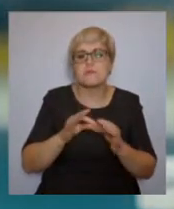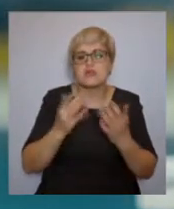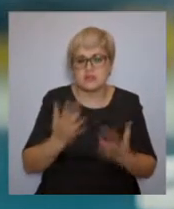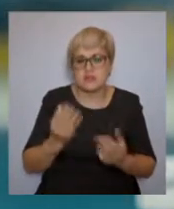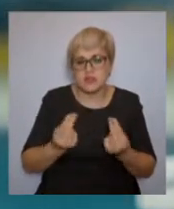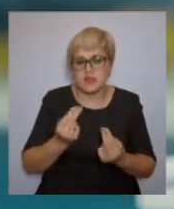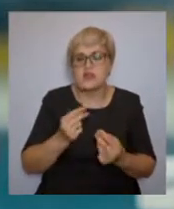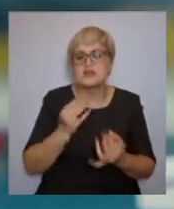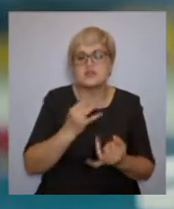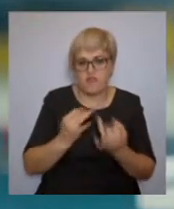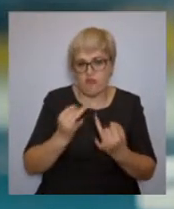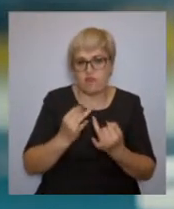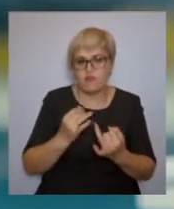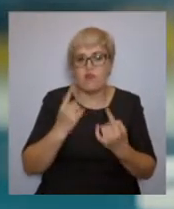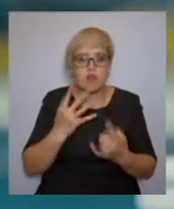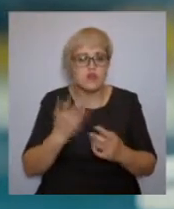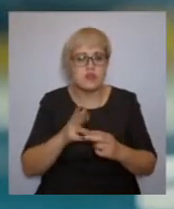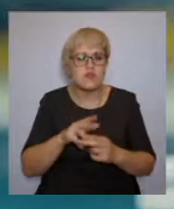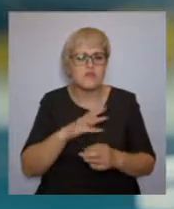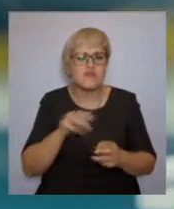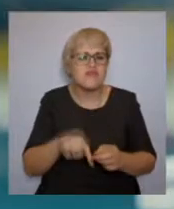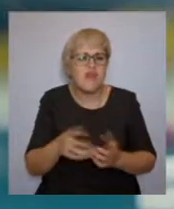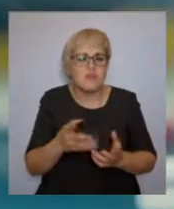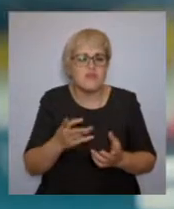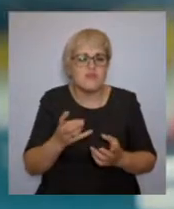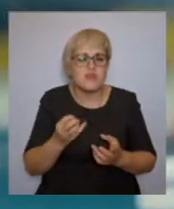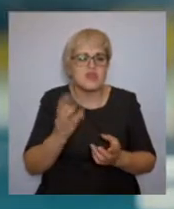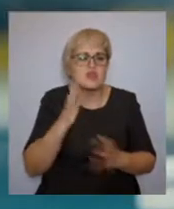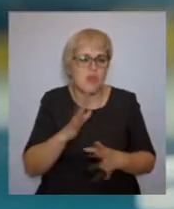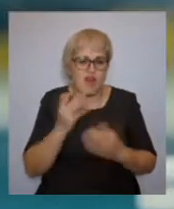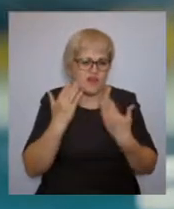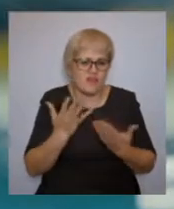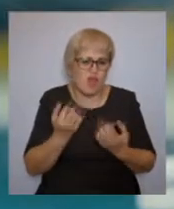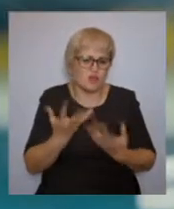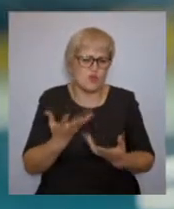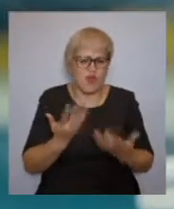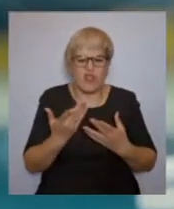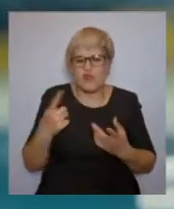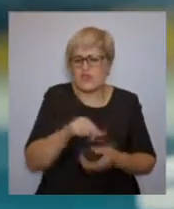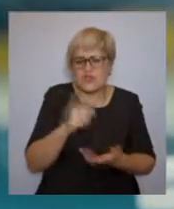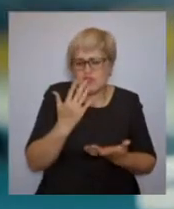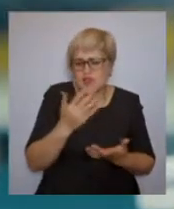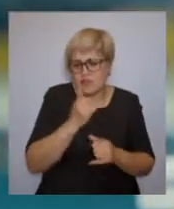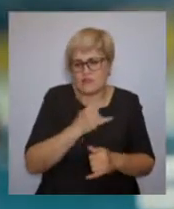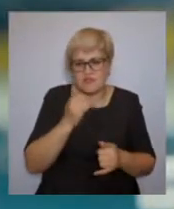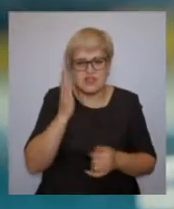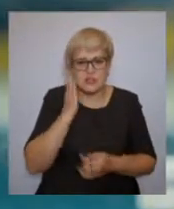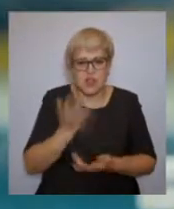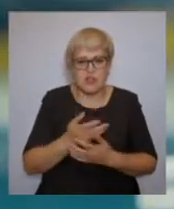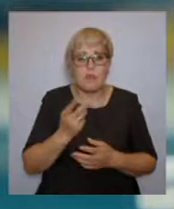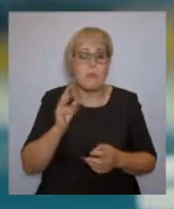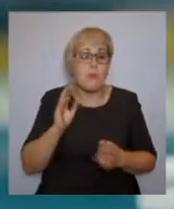родители не говорим о узнать про с вами говорит что случилось тогда с вами там будущий участницы олимпийских игр с